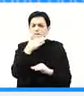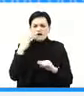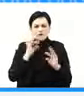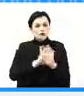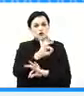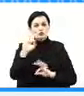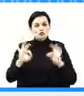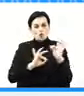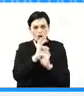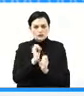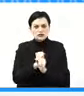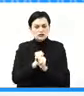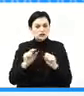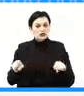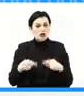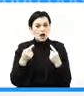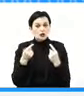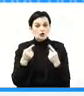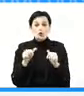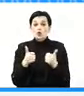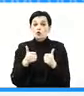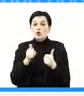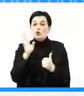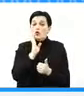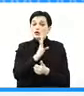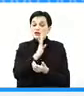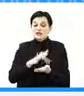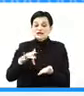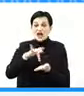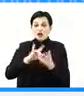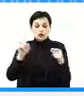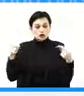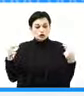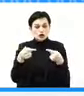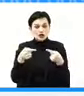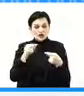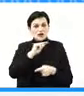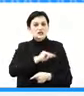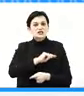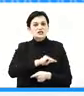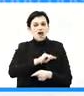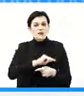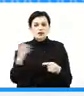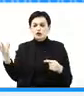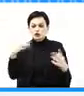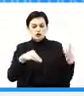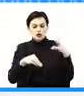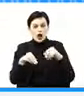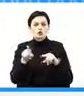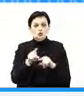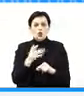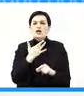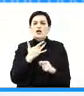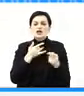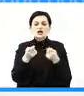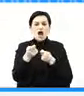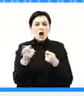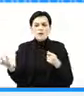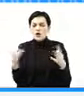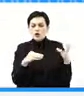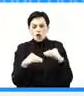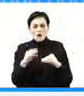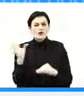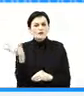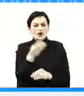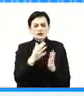პროექტი განხორციელდა. როგორც დედაქალაქის შესაბამისი სამსახურები იყო ამაში ჩართული, ასევე გამგეობები, რისთვისაც ყველას ძალიან